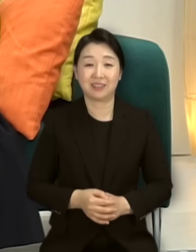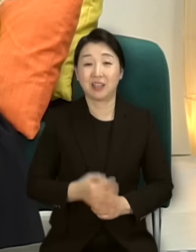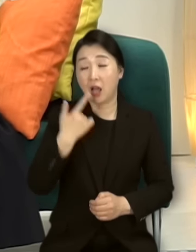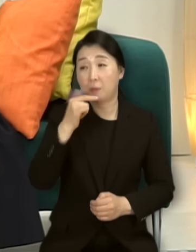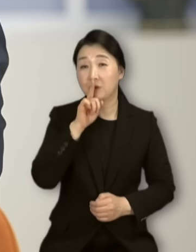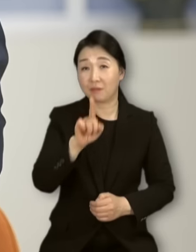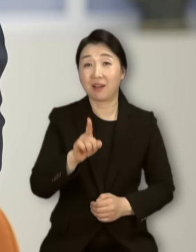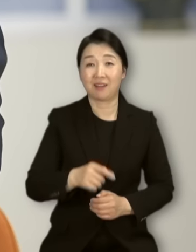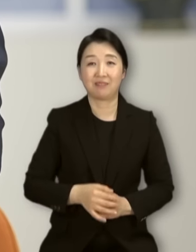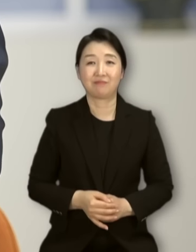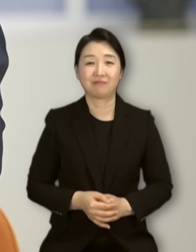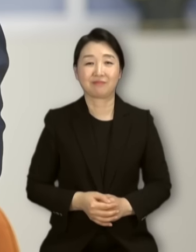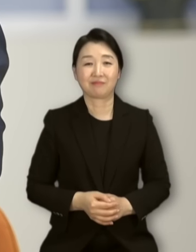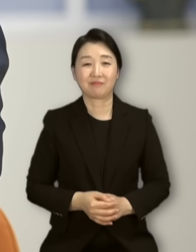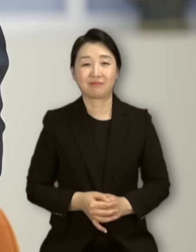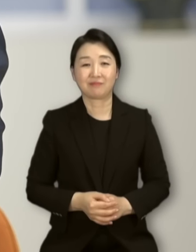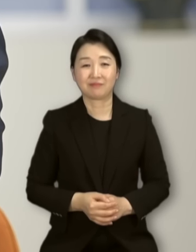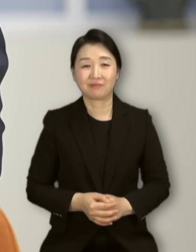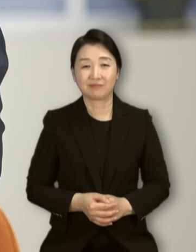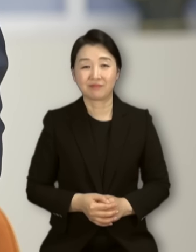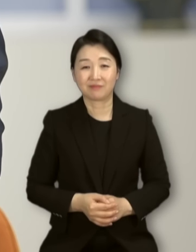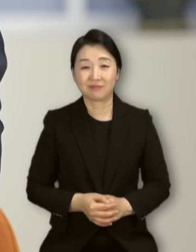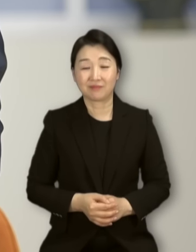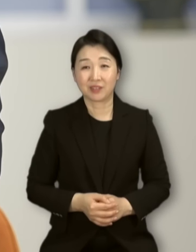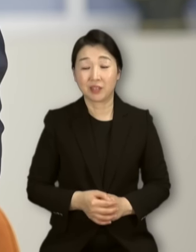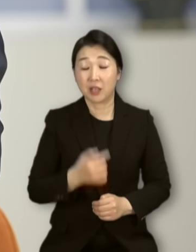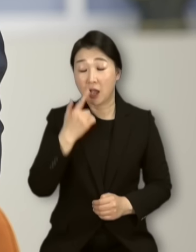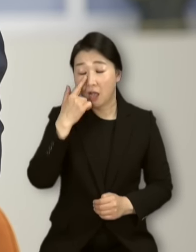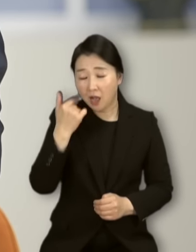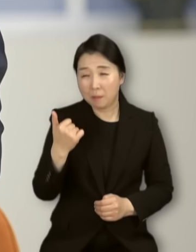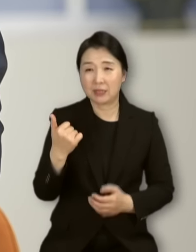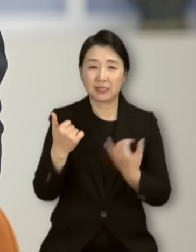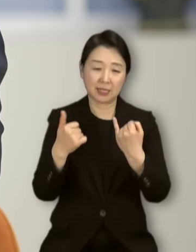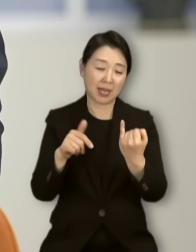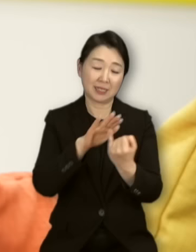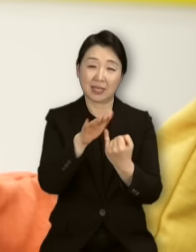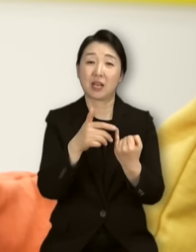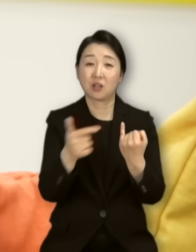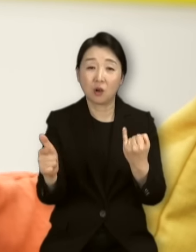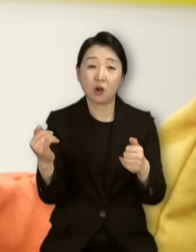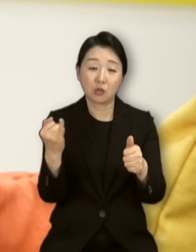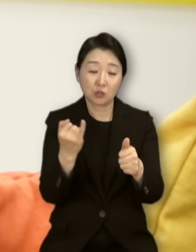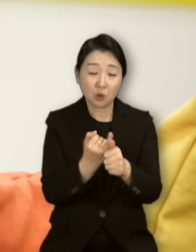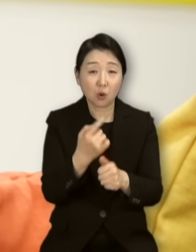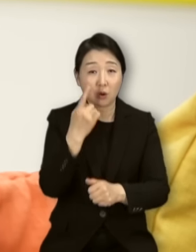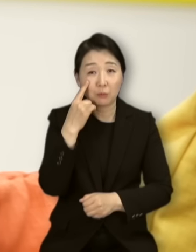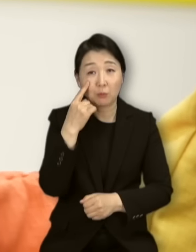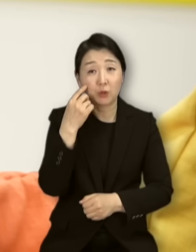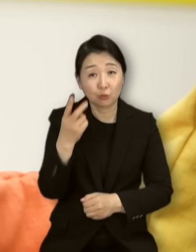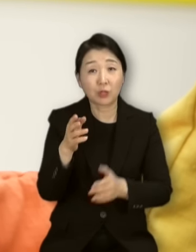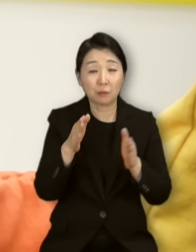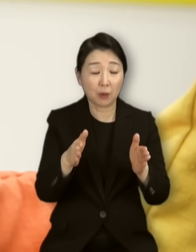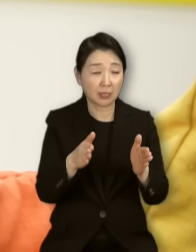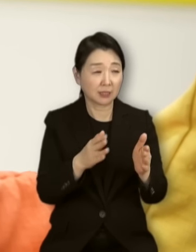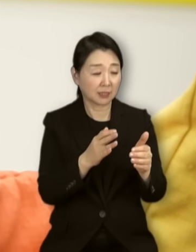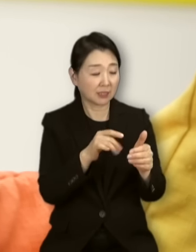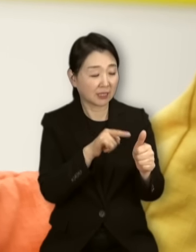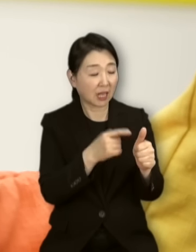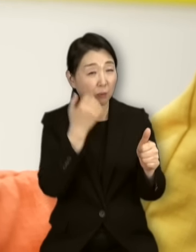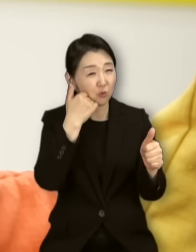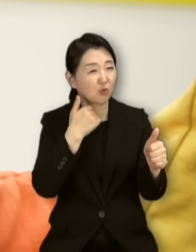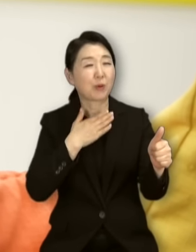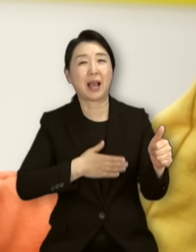아버님이 그러셨어요 아니 저희 아빠는고 짧아 보니까 결혼해 보면 두 달이면 그 사람이